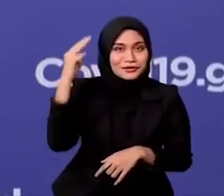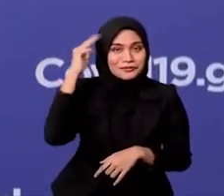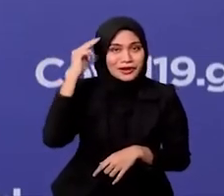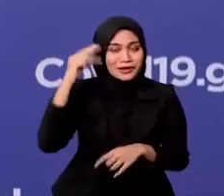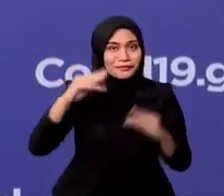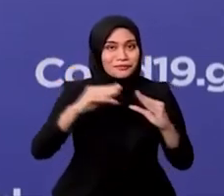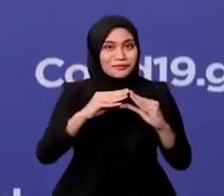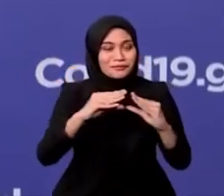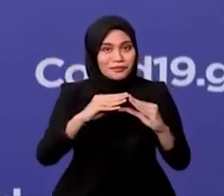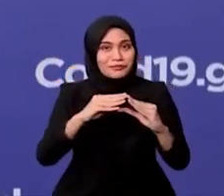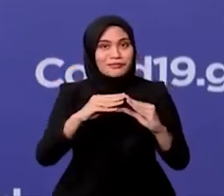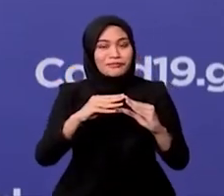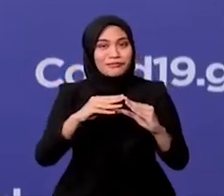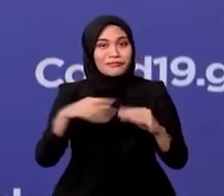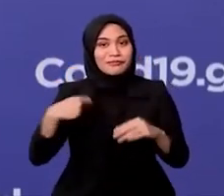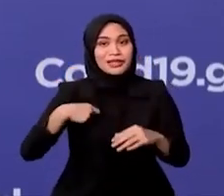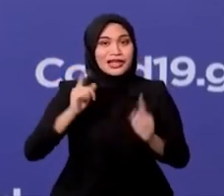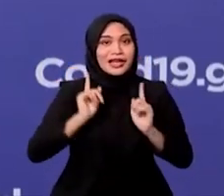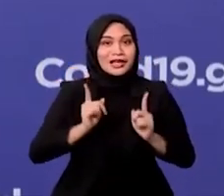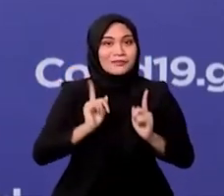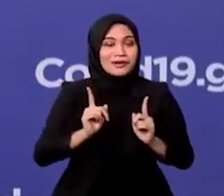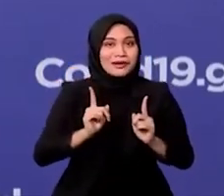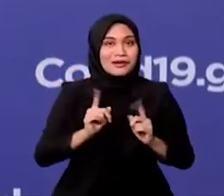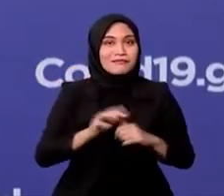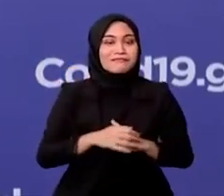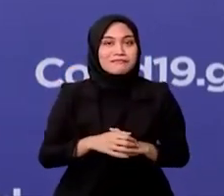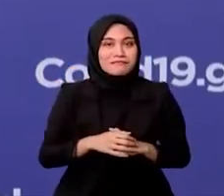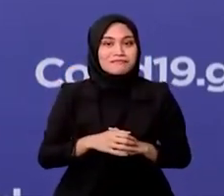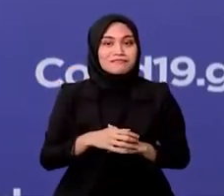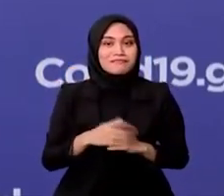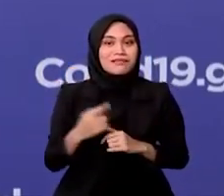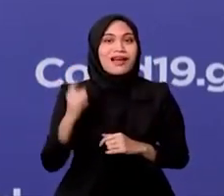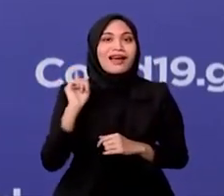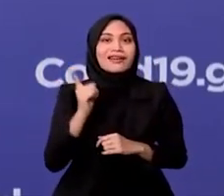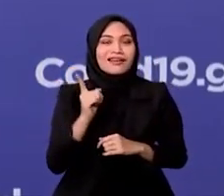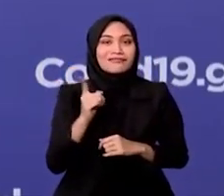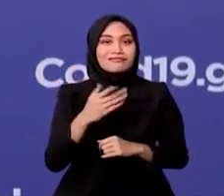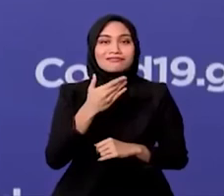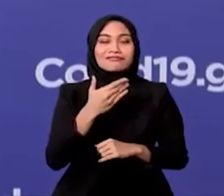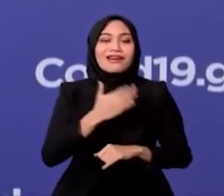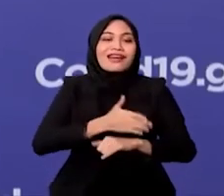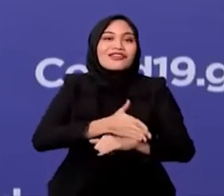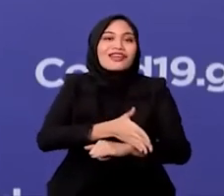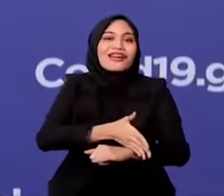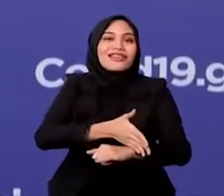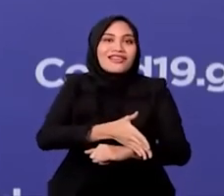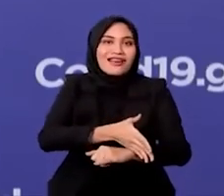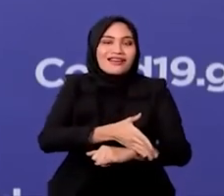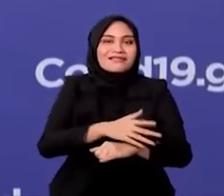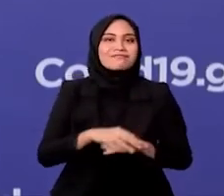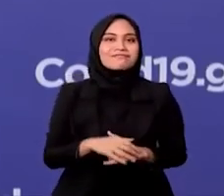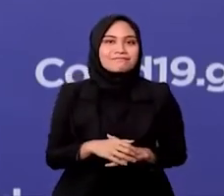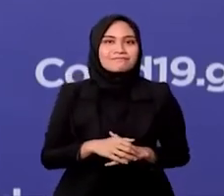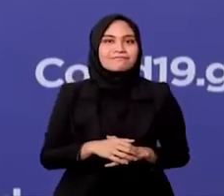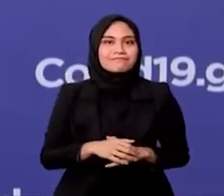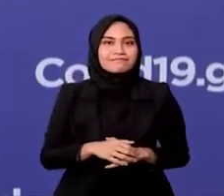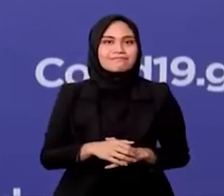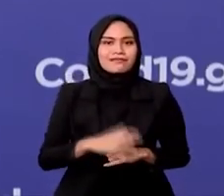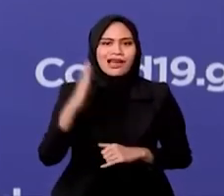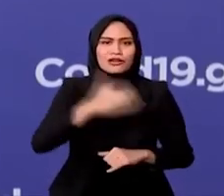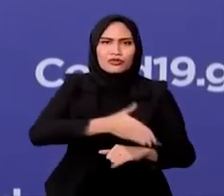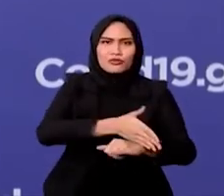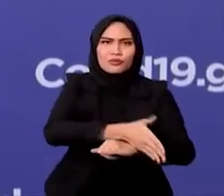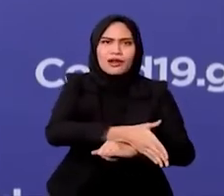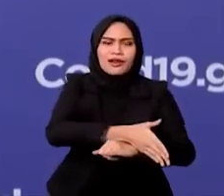rusak 14 dan mau Menteri Agama kita akan merayakan hari raya Idul Adha hari raya